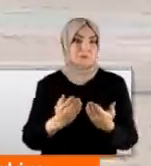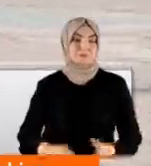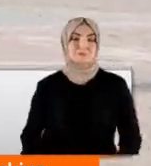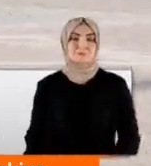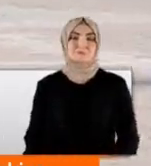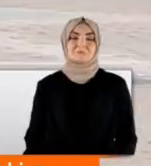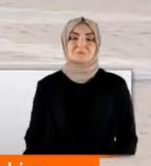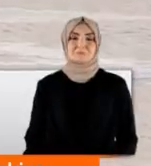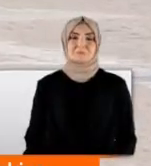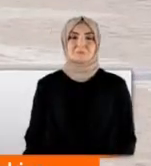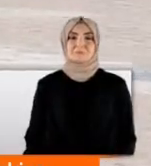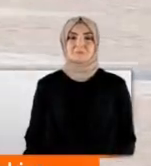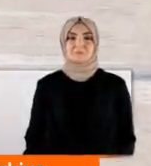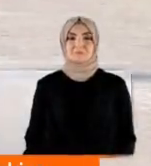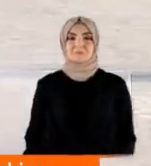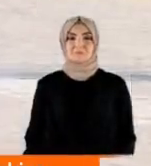yapın.